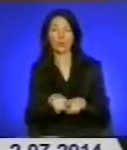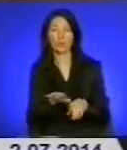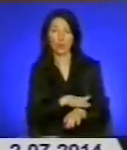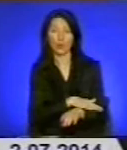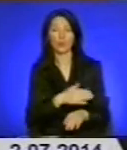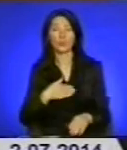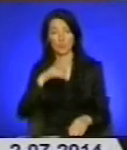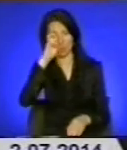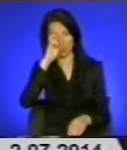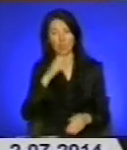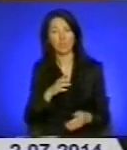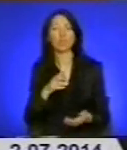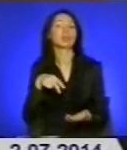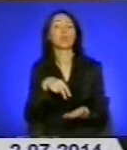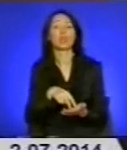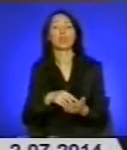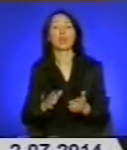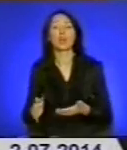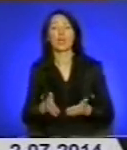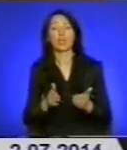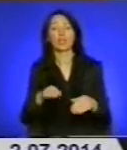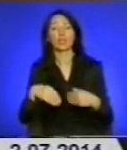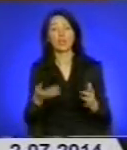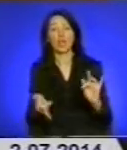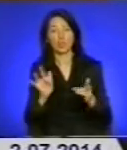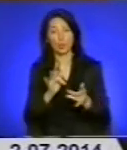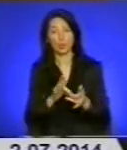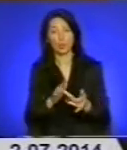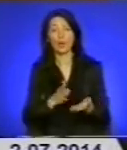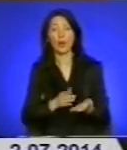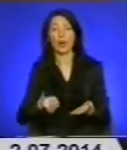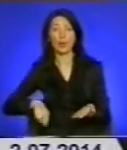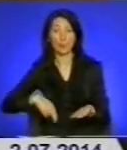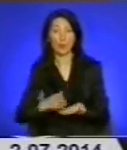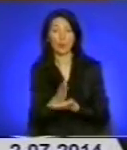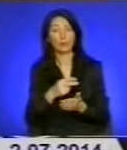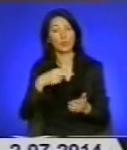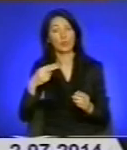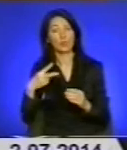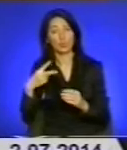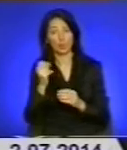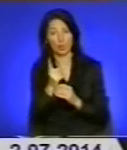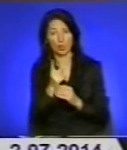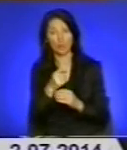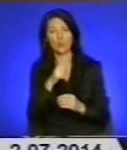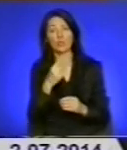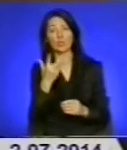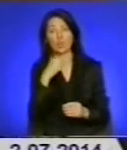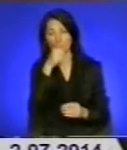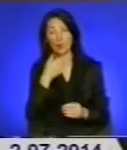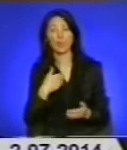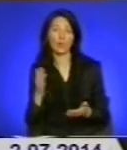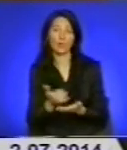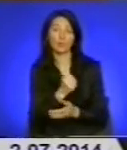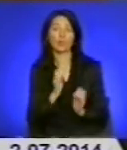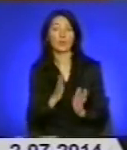країна стала на шлях надання електронних адмінпослуг у 2011-му за три роки Нам вдалося налагодити систему тепер